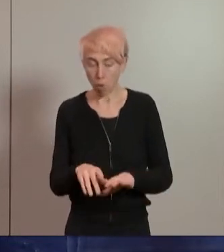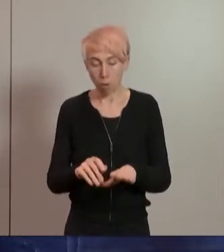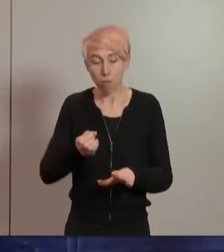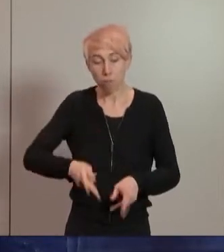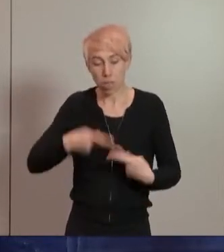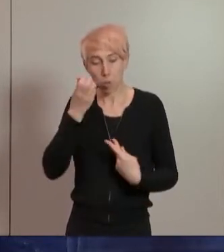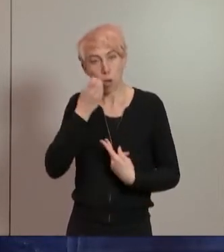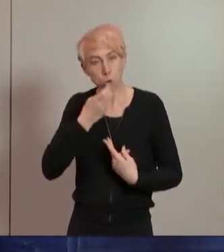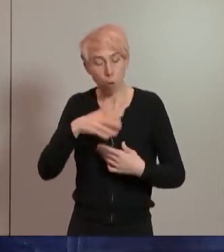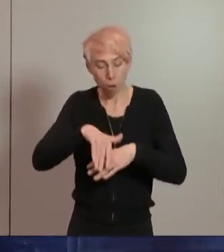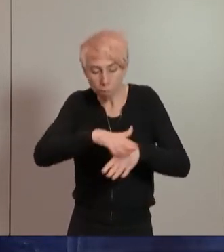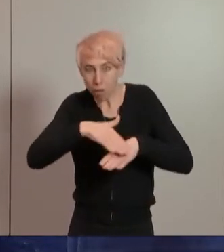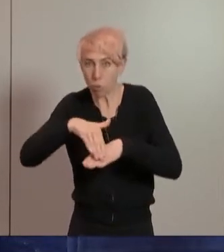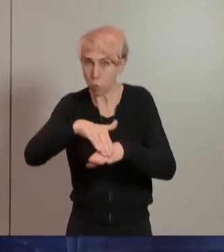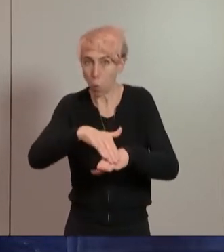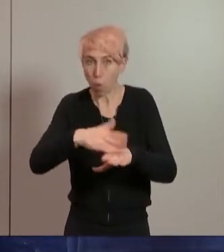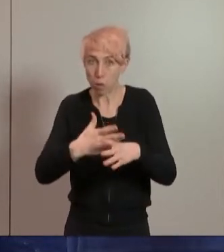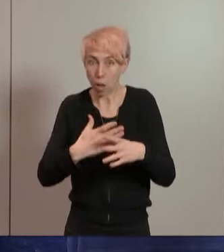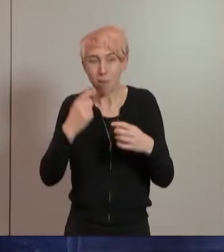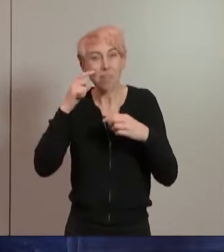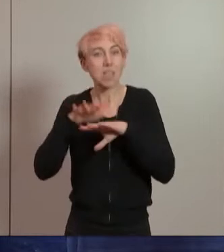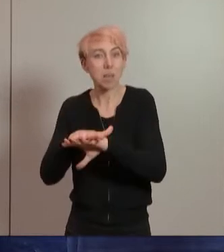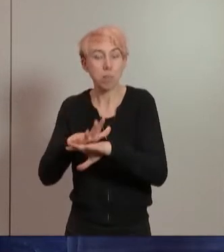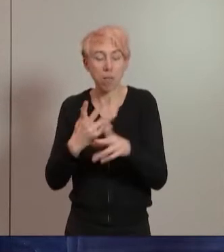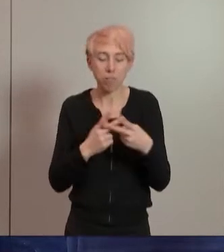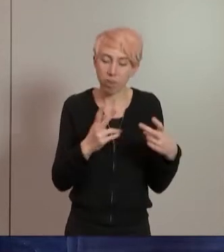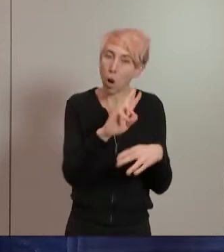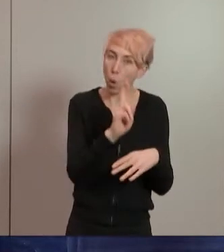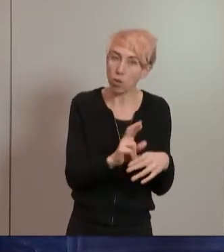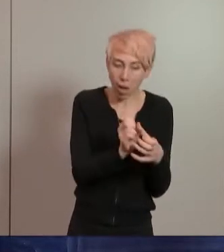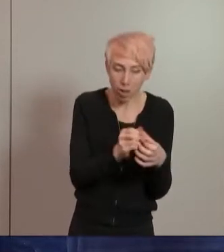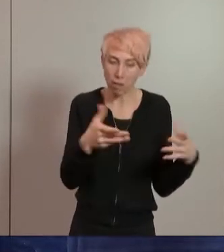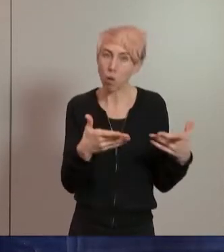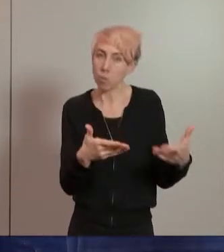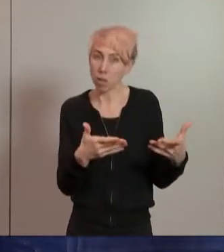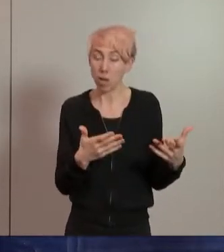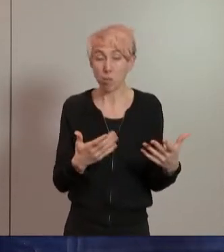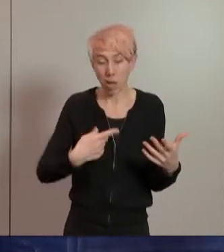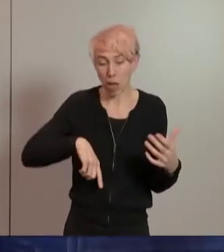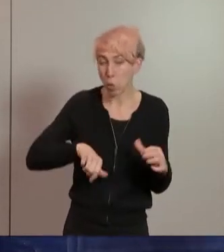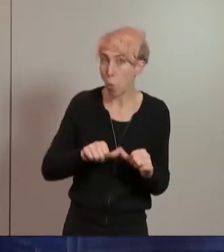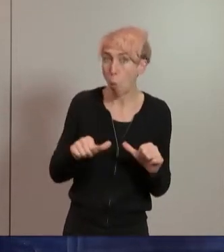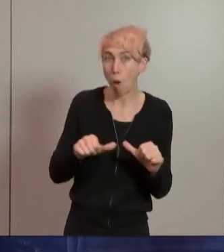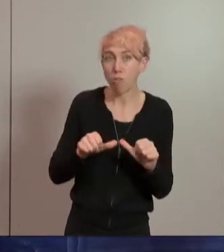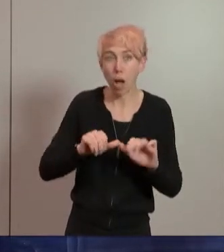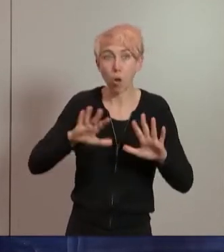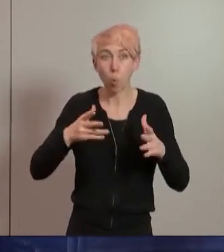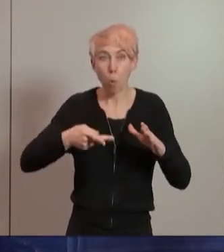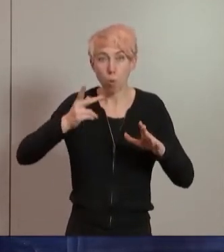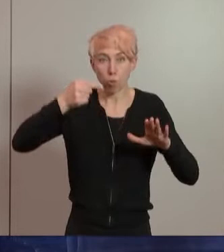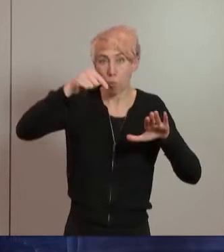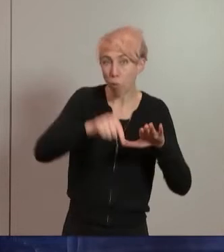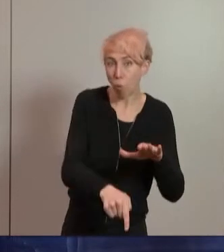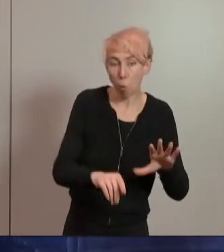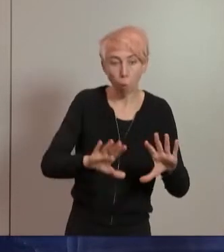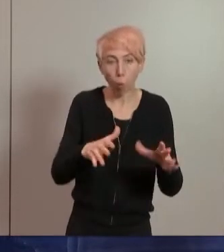est invisible, qui existe, qui est très développé par la ville de Rosé. Après, que pouvons-nous faire pour aller un peu plus loin en termes de